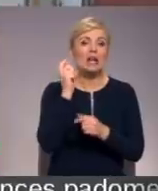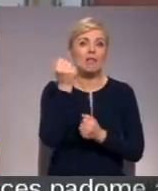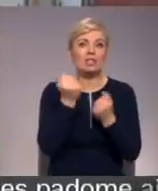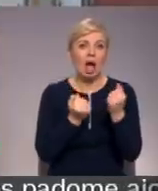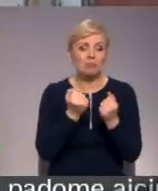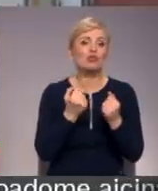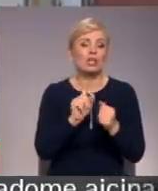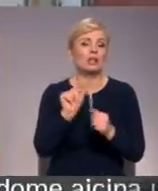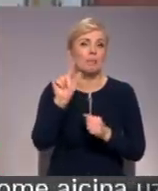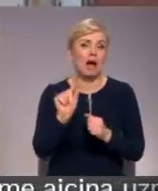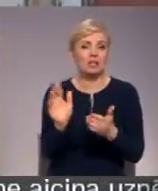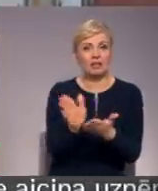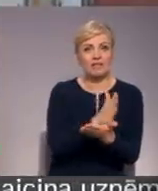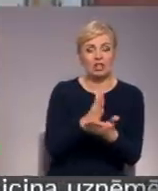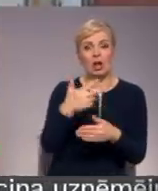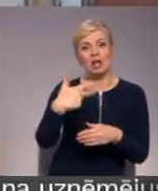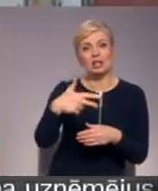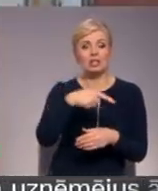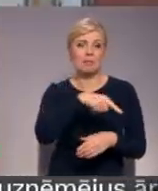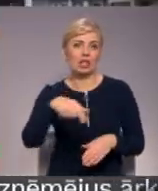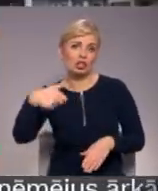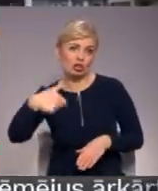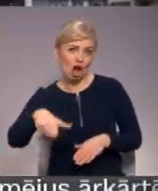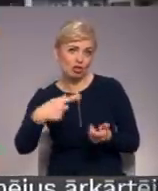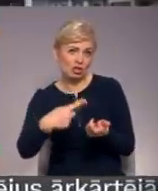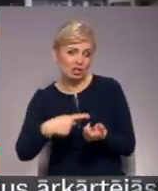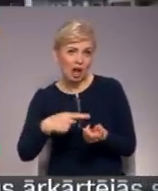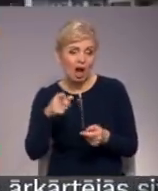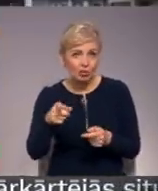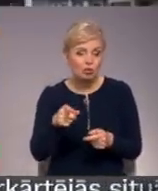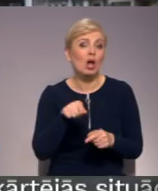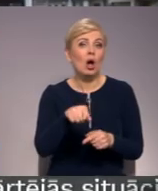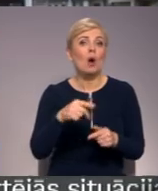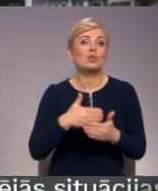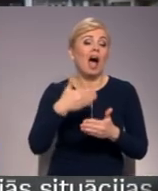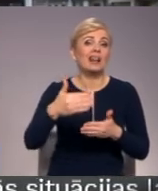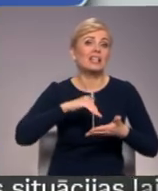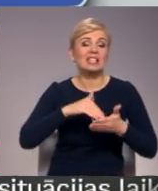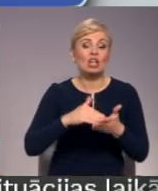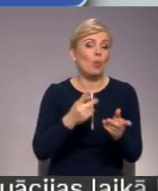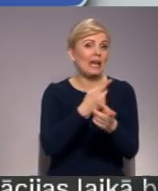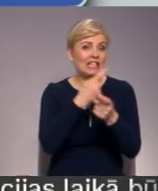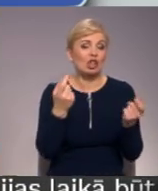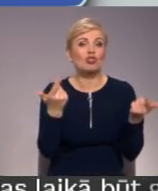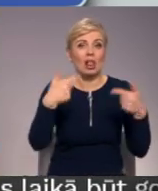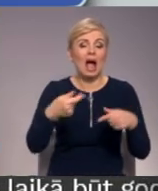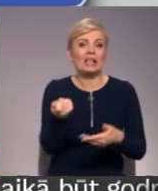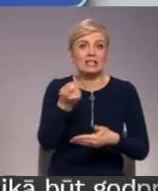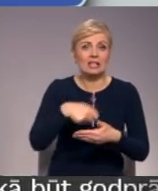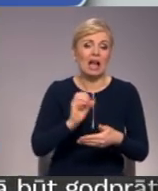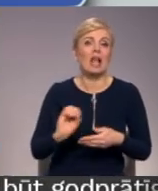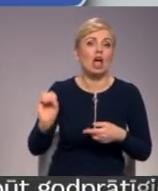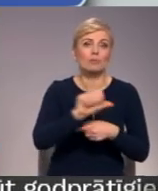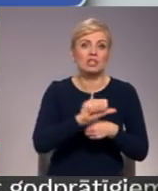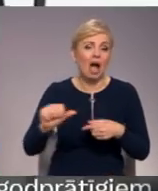automašīnu krietni mazāk, vidēji 30 līdz 60. Uz ārkārtējās situācijas izsludināšanas laiku tiek slēgta Eiropas